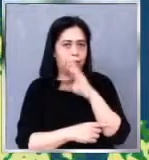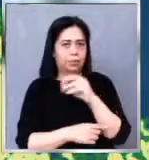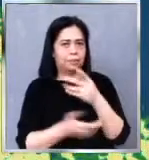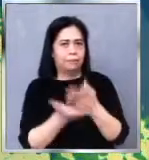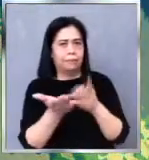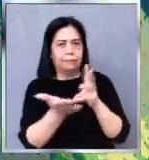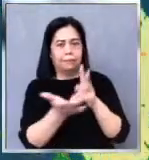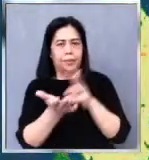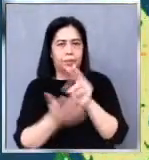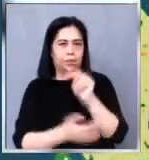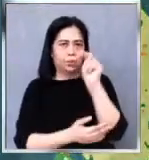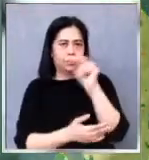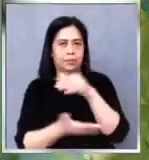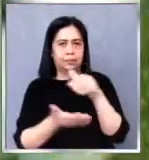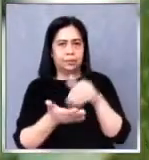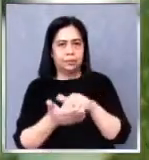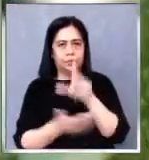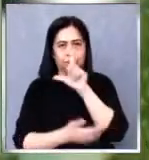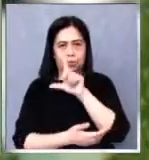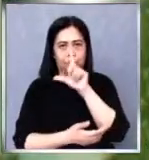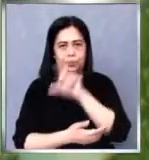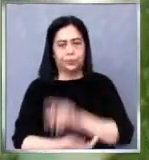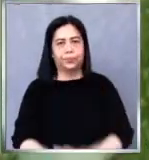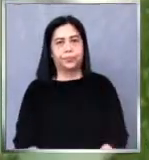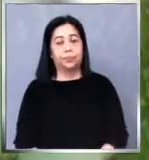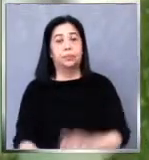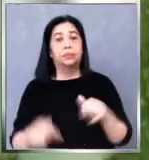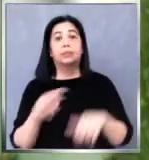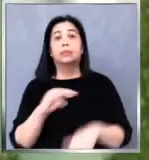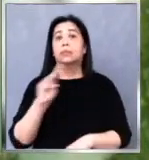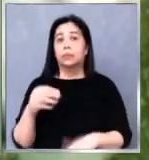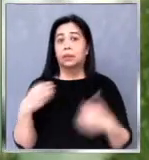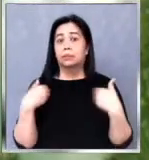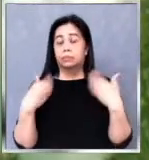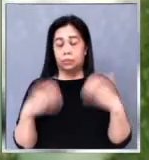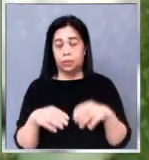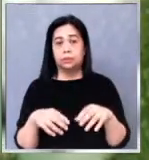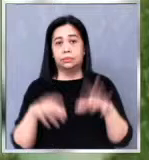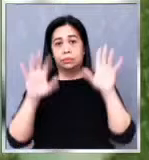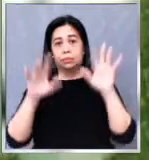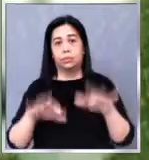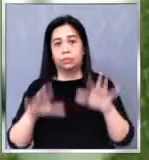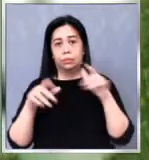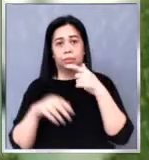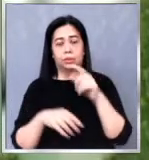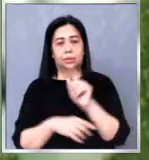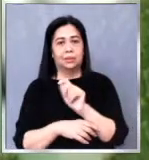at Central Luzon. Dito sa Metro Manila, may chance rin ng ulan dulot ng thunderstorms.